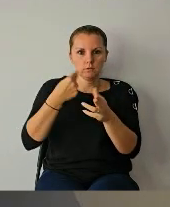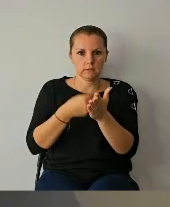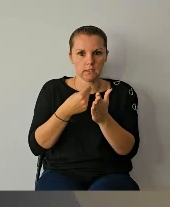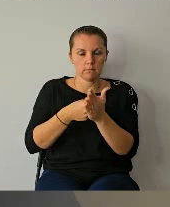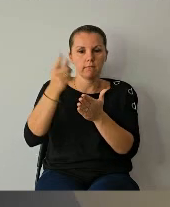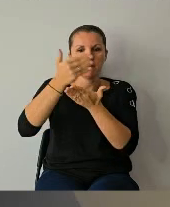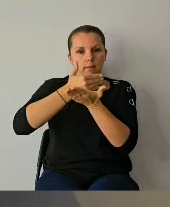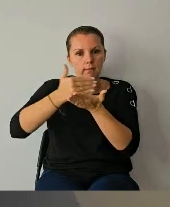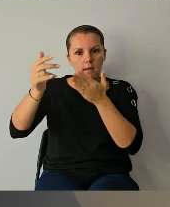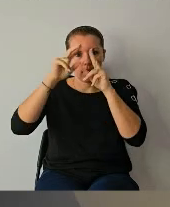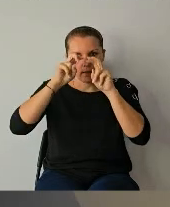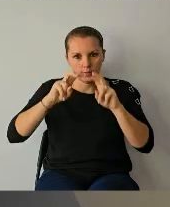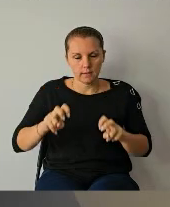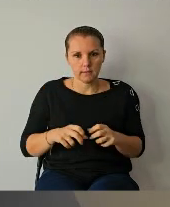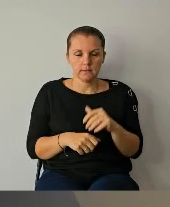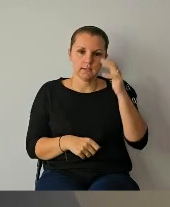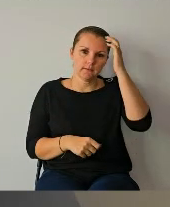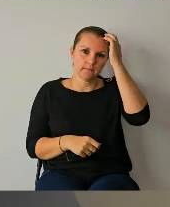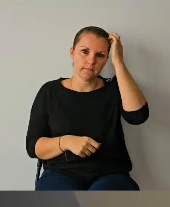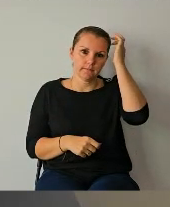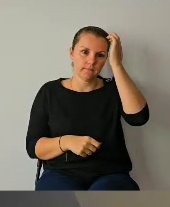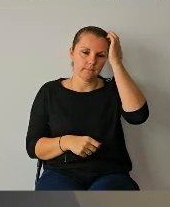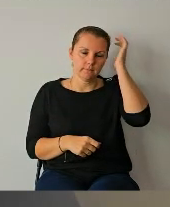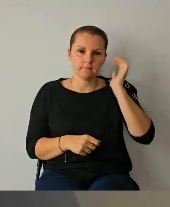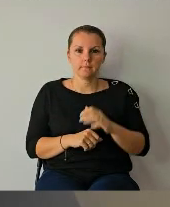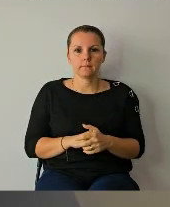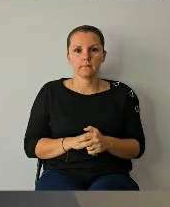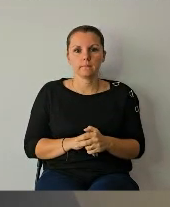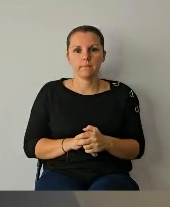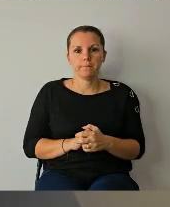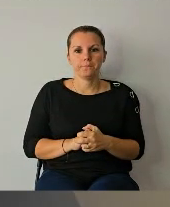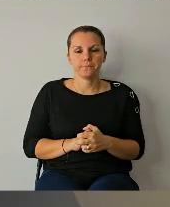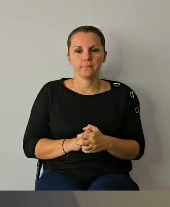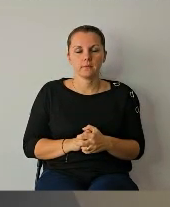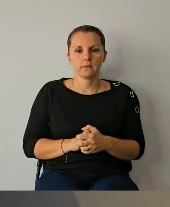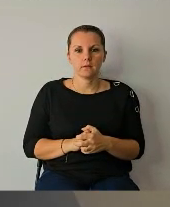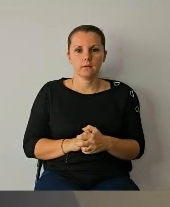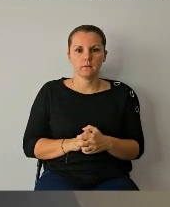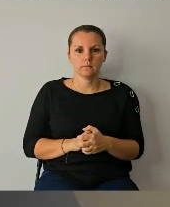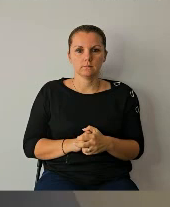analizie. Przedmiotowe oświadczenia złożone zostały ustawowo określonym terminie.